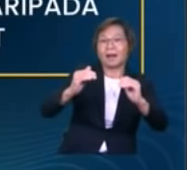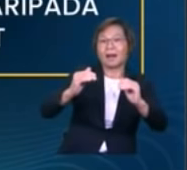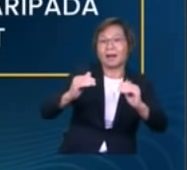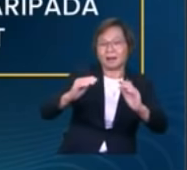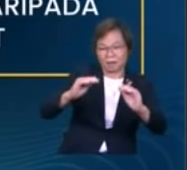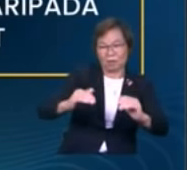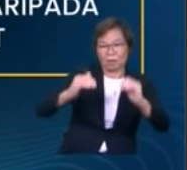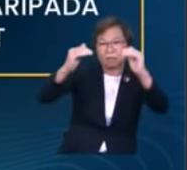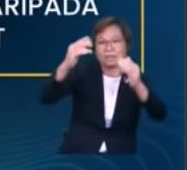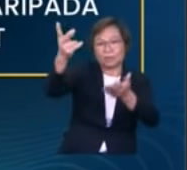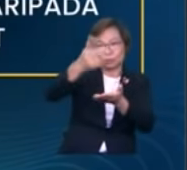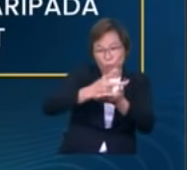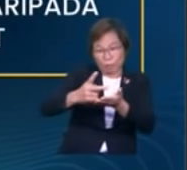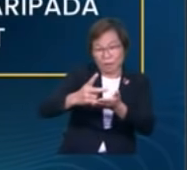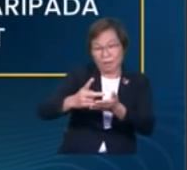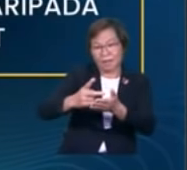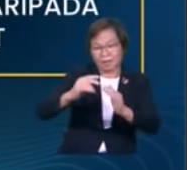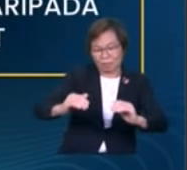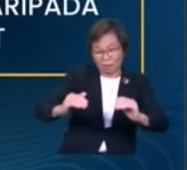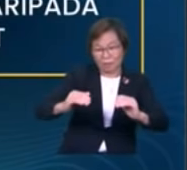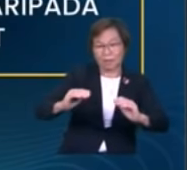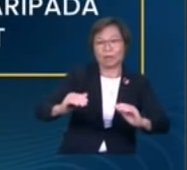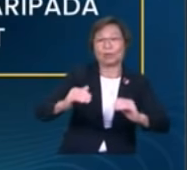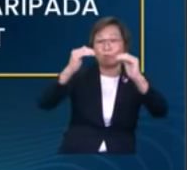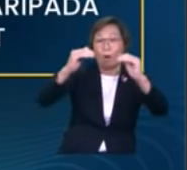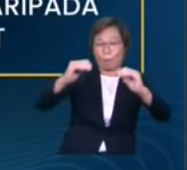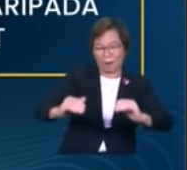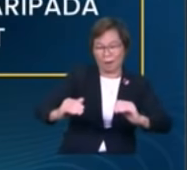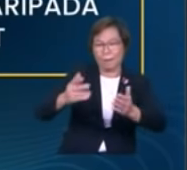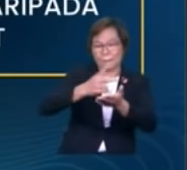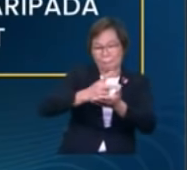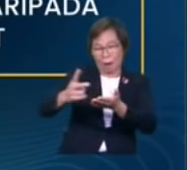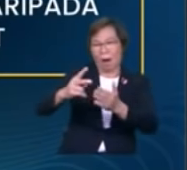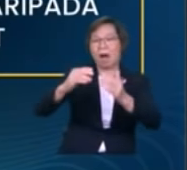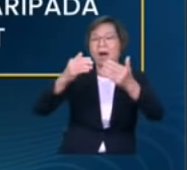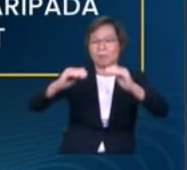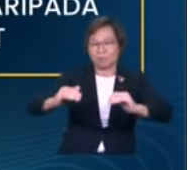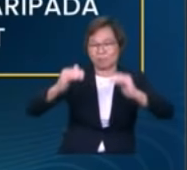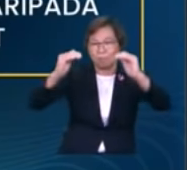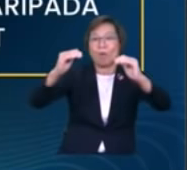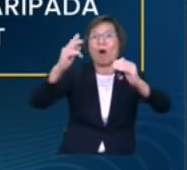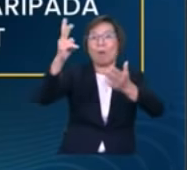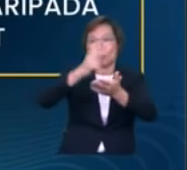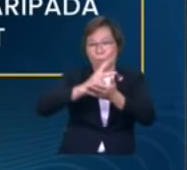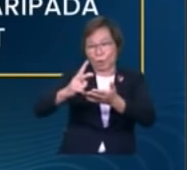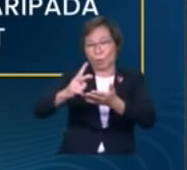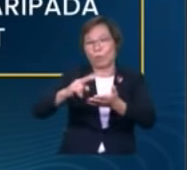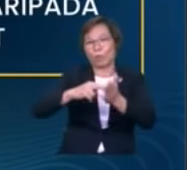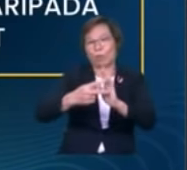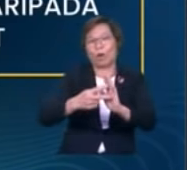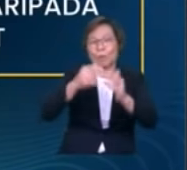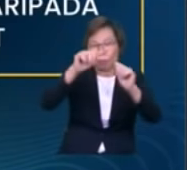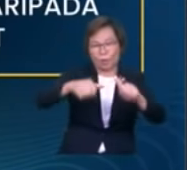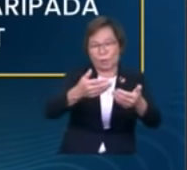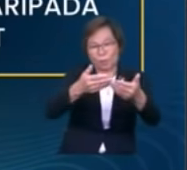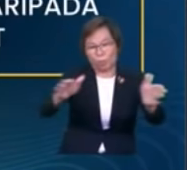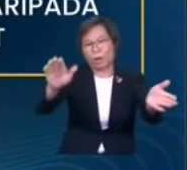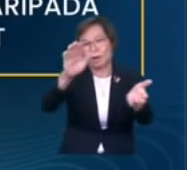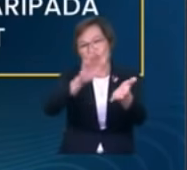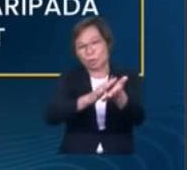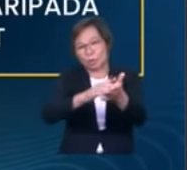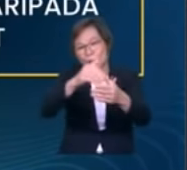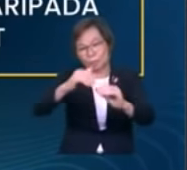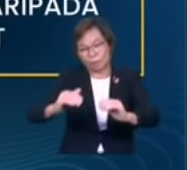yang lain dua minggu Ditarik tersebut Lepas itu mereka boleh membuka sekolah mengikut ketetapan dalam fasa tersebut